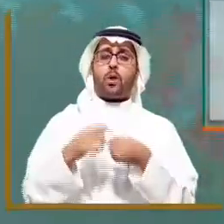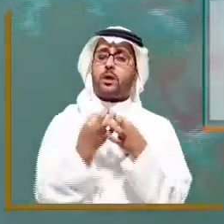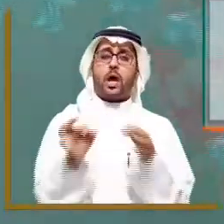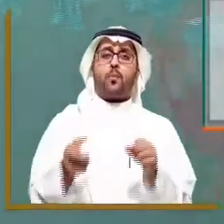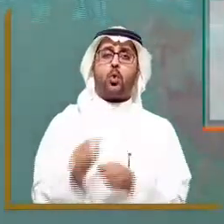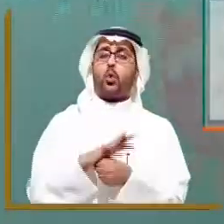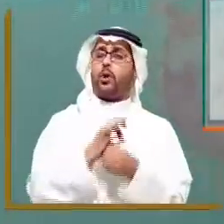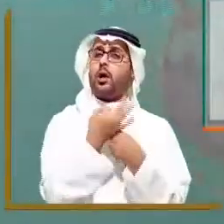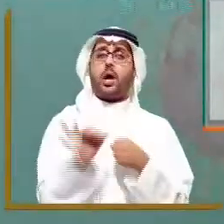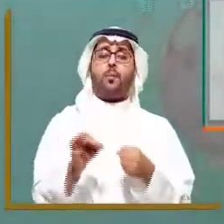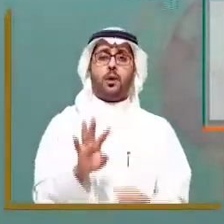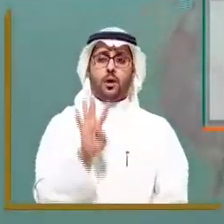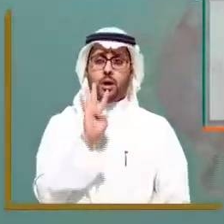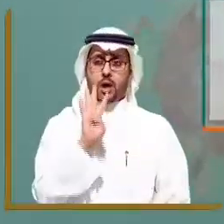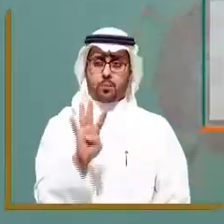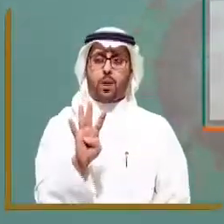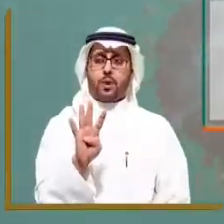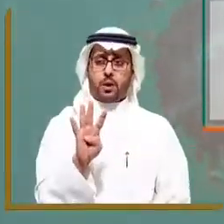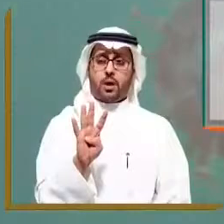المؤكدة إلى